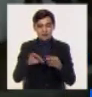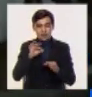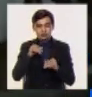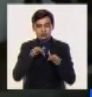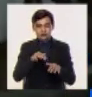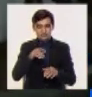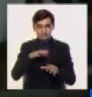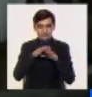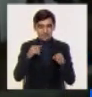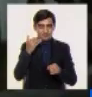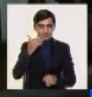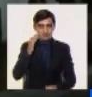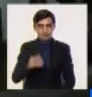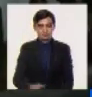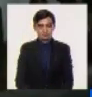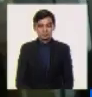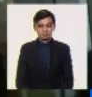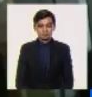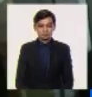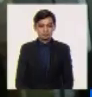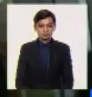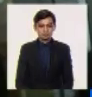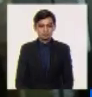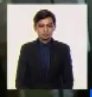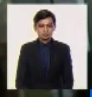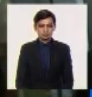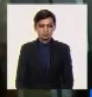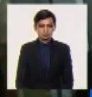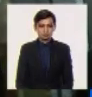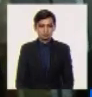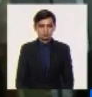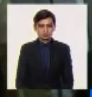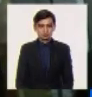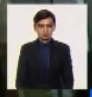чиновников. Эльмира Ержанова, Жомарт Кудайбергенов, Информбюро, Актюбинская область.